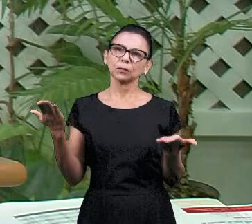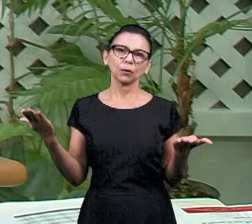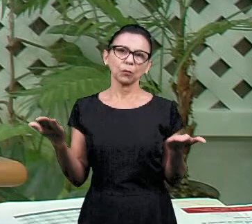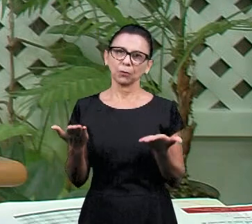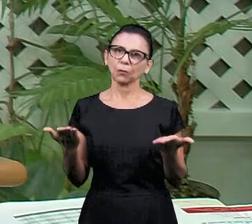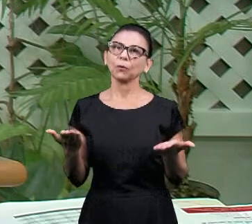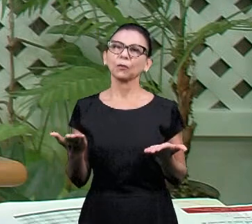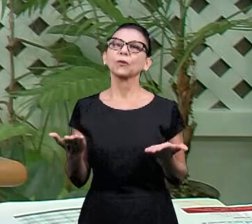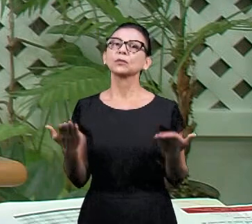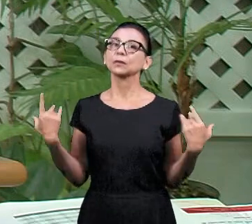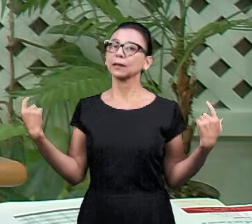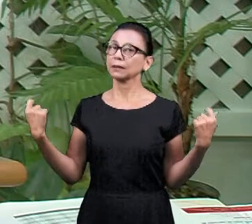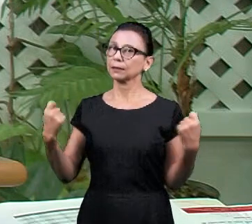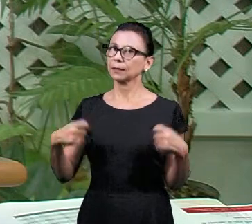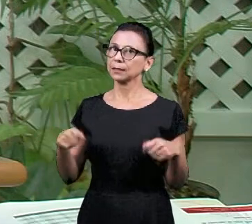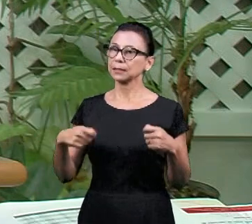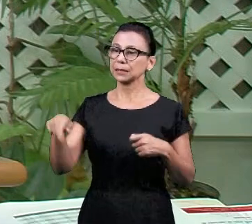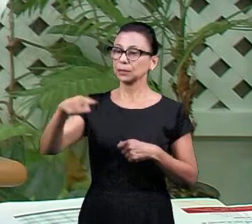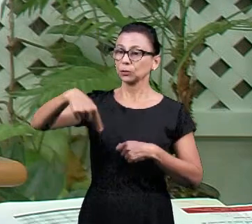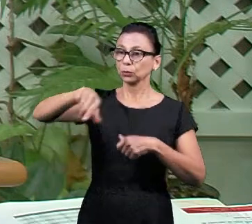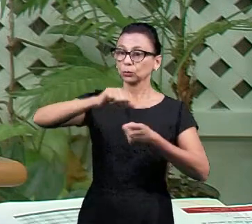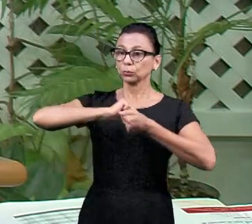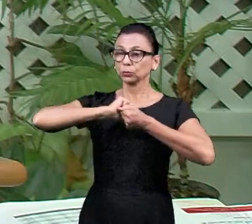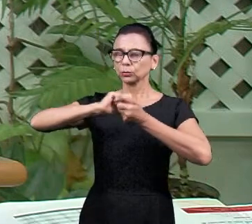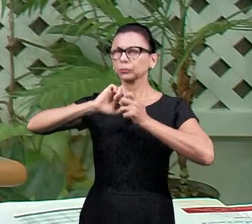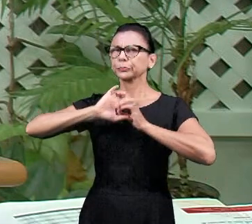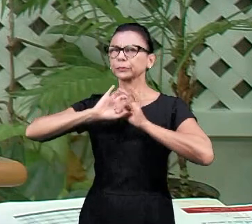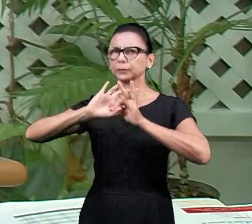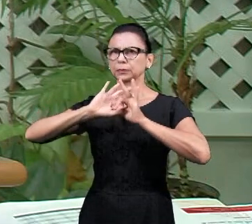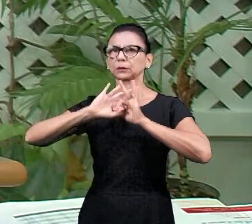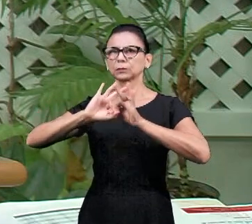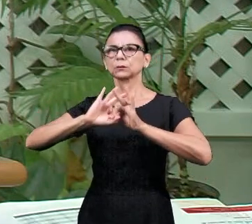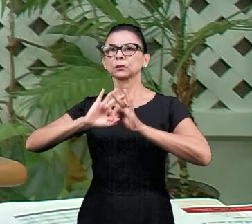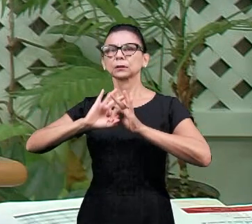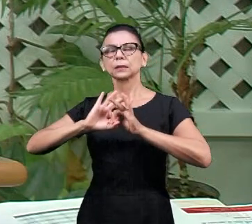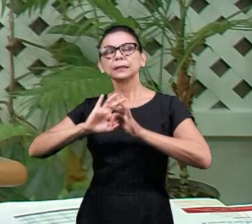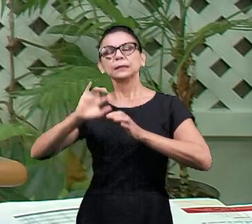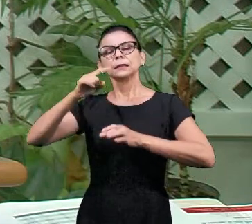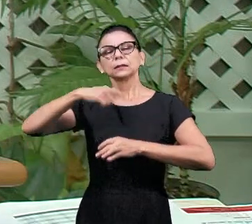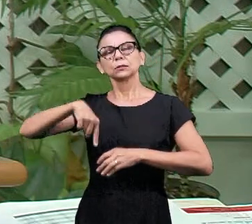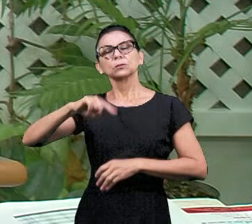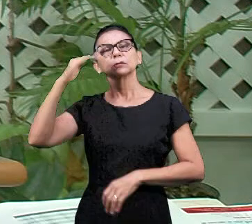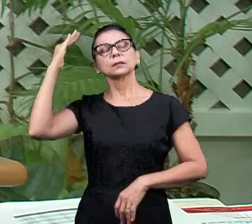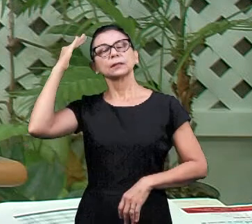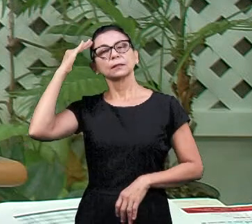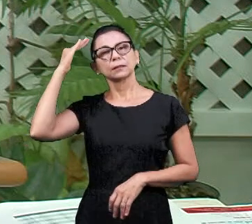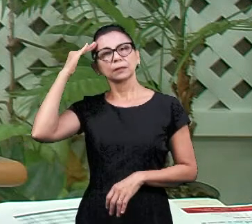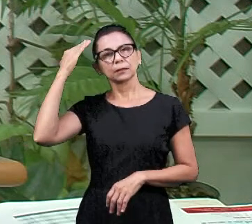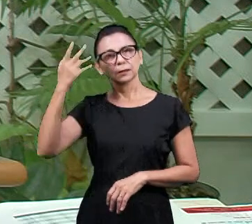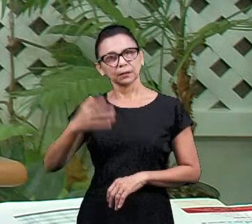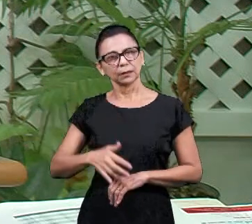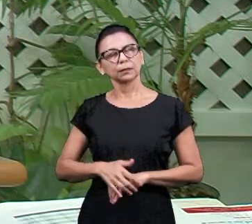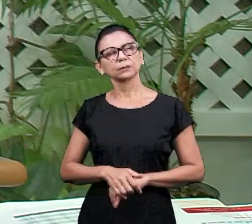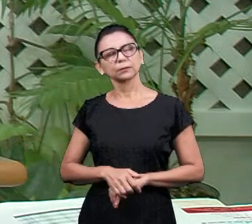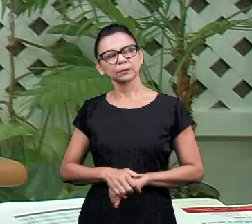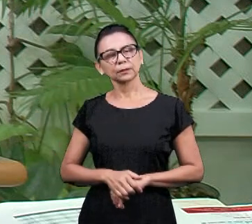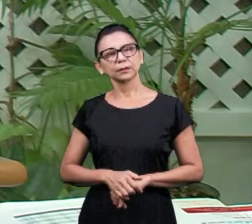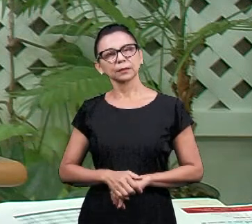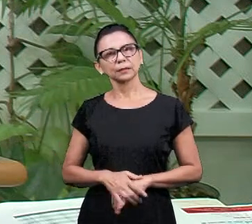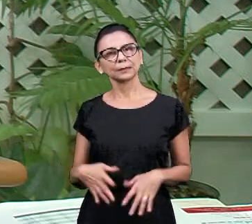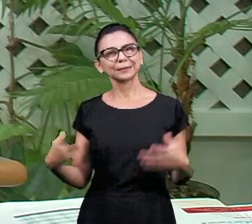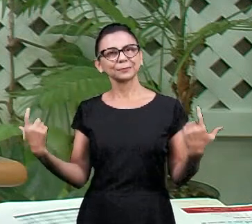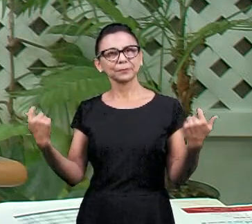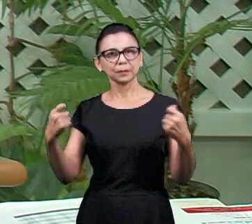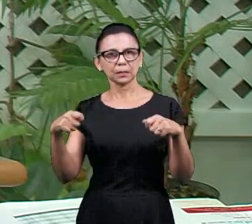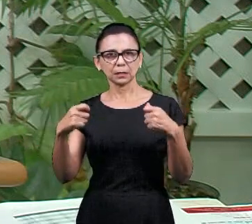le besoin d'être tous ensemble, unis, et en comprenant à propos de